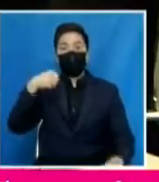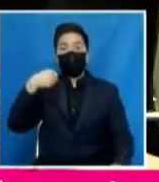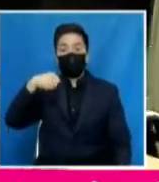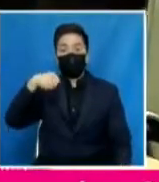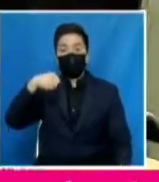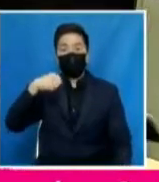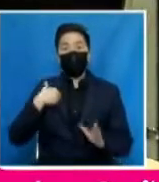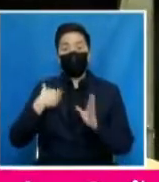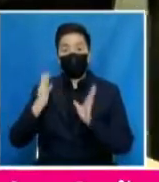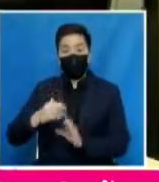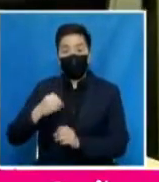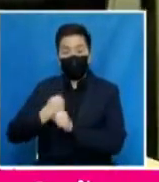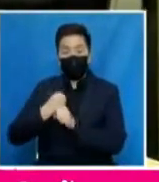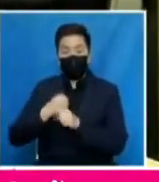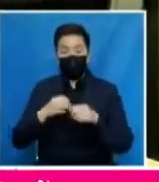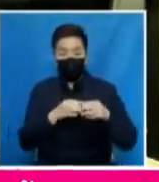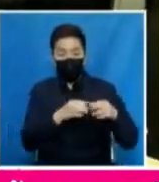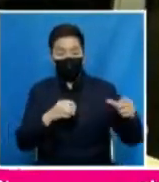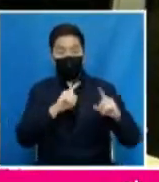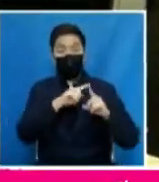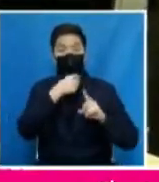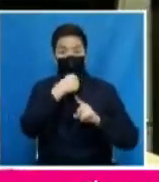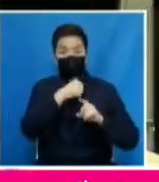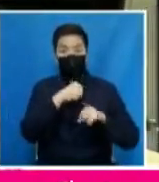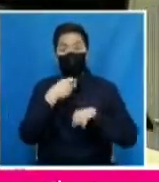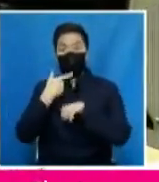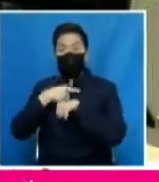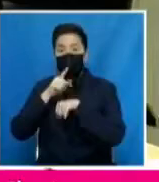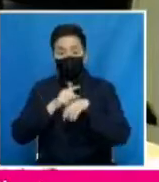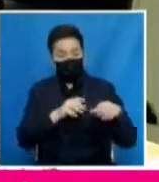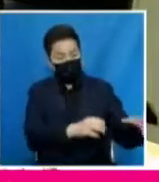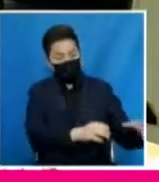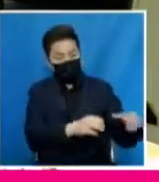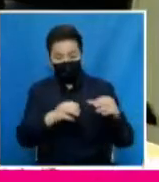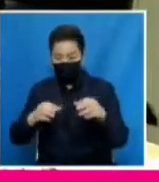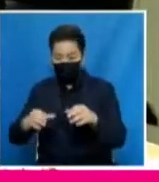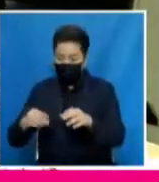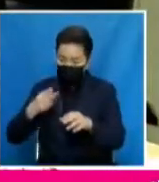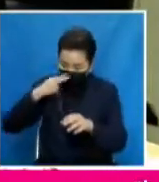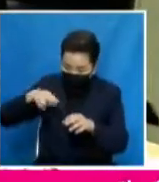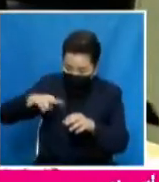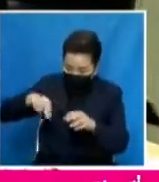พนักงานนำกล่องลูกบอลยางหมายเลข10มาให้ประธานกรรมการตรวจสอบค่ะ